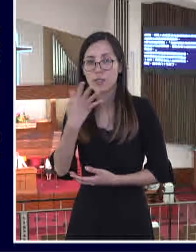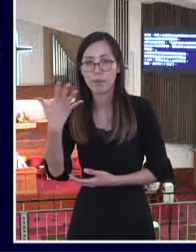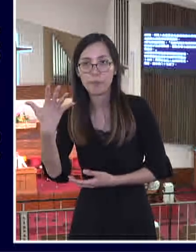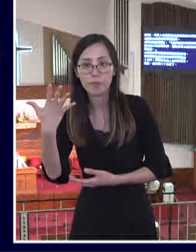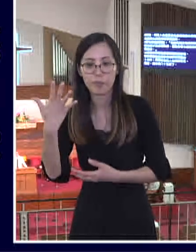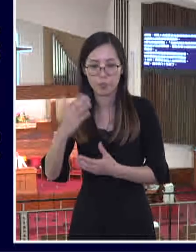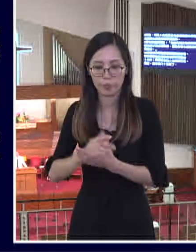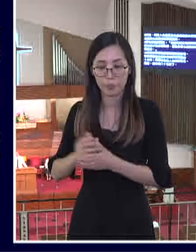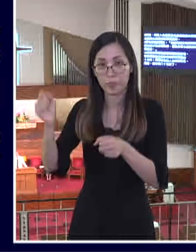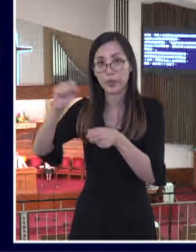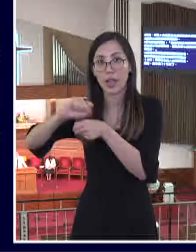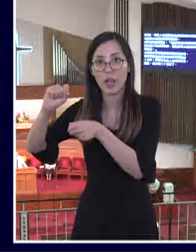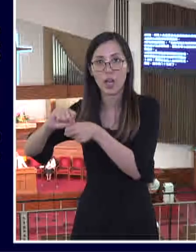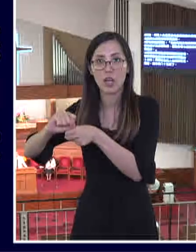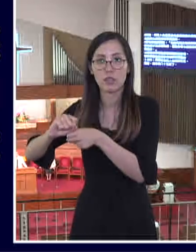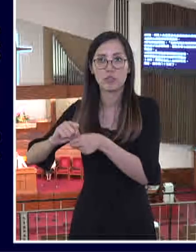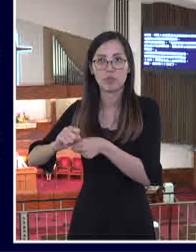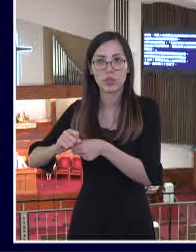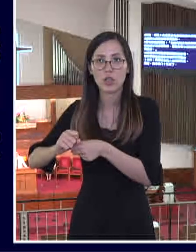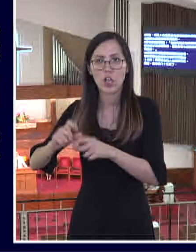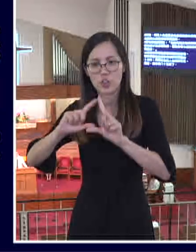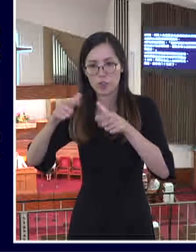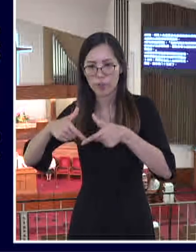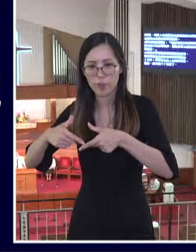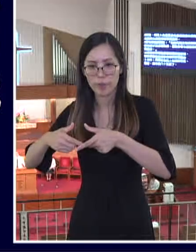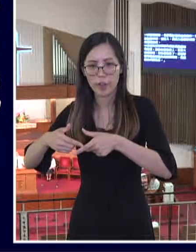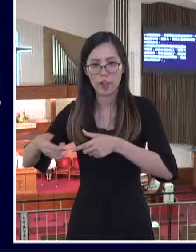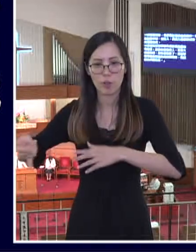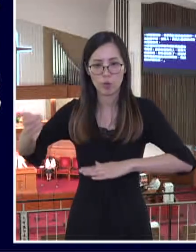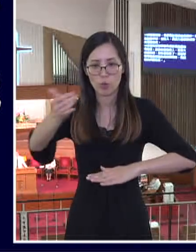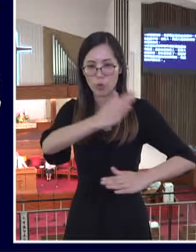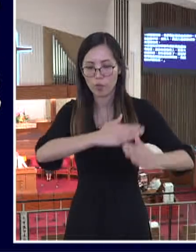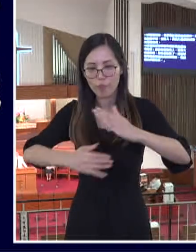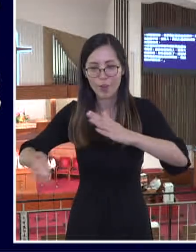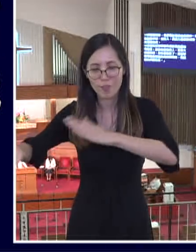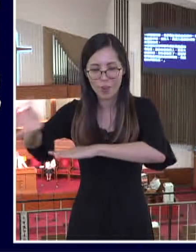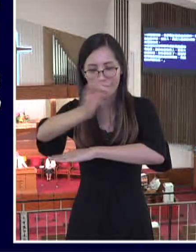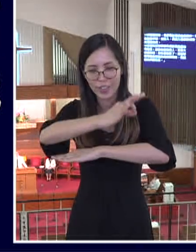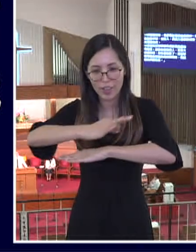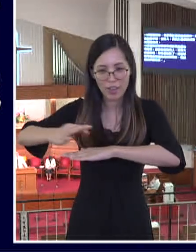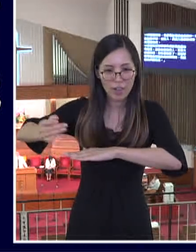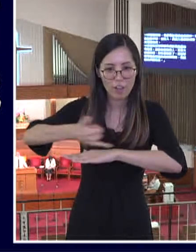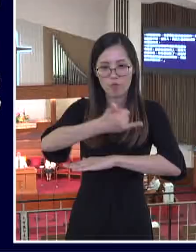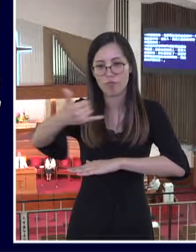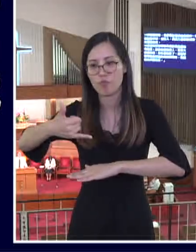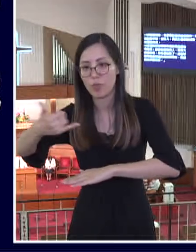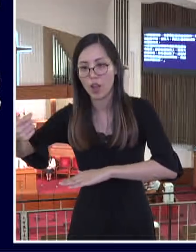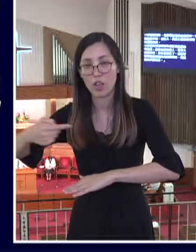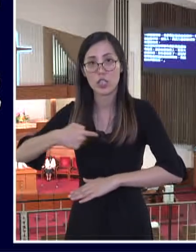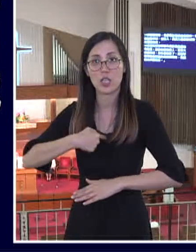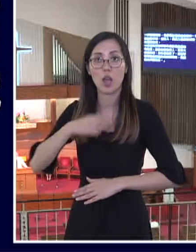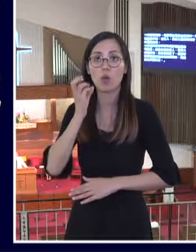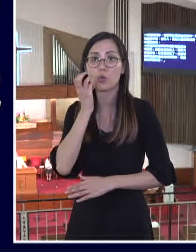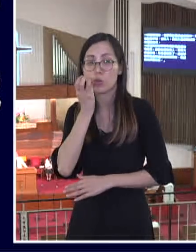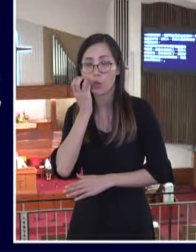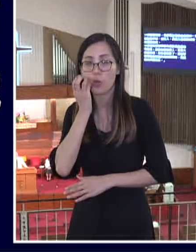走，看啊，现今我85岁了。我还是强壮，像摩西打发我